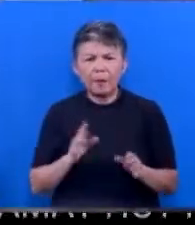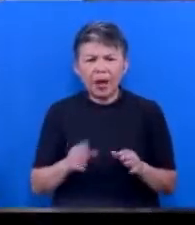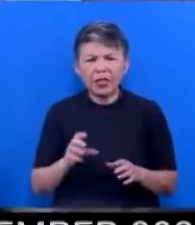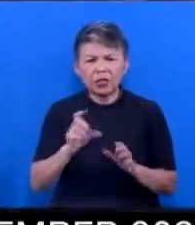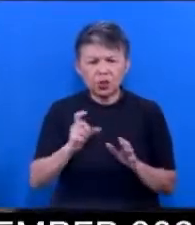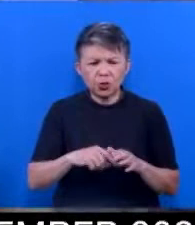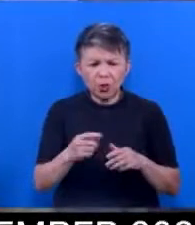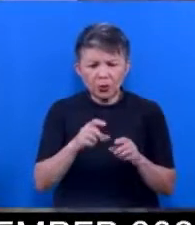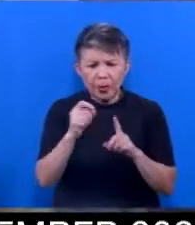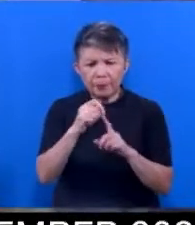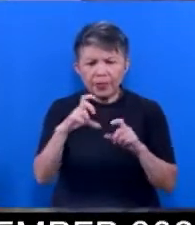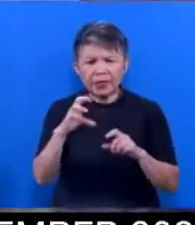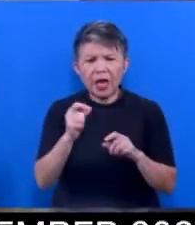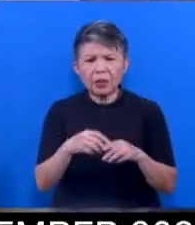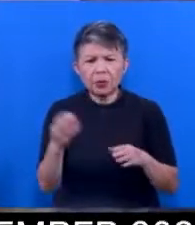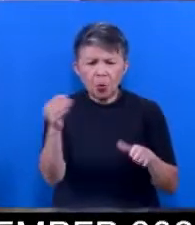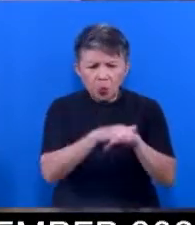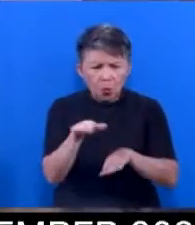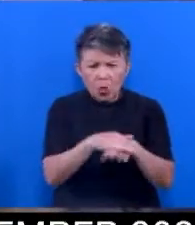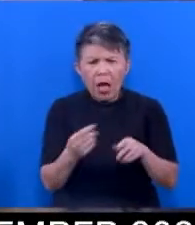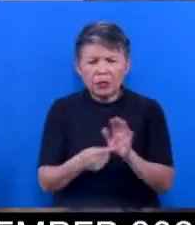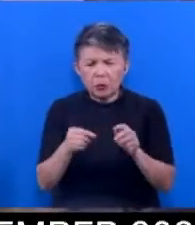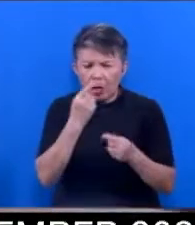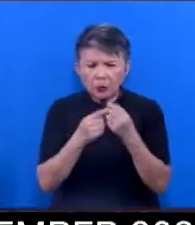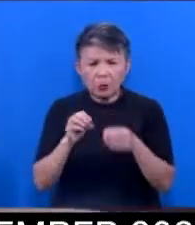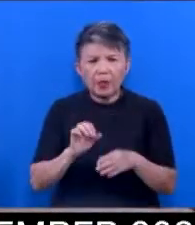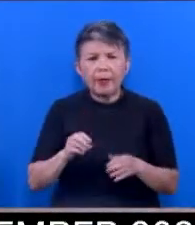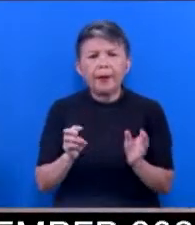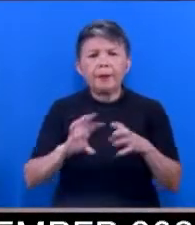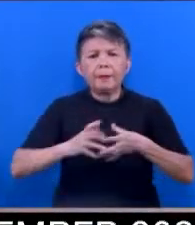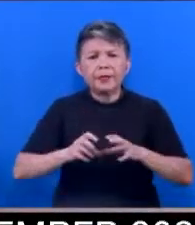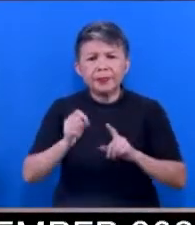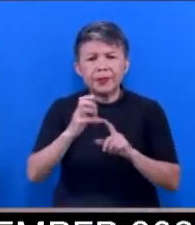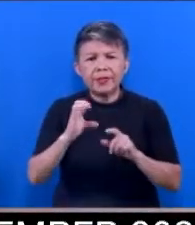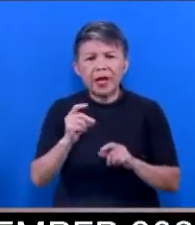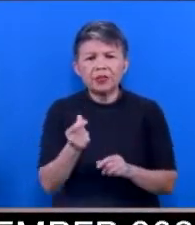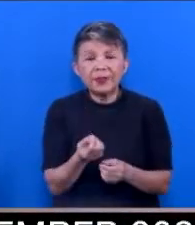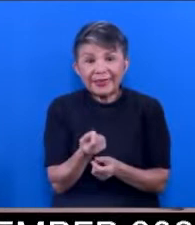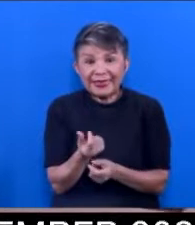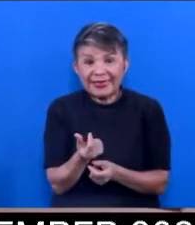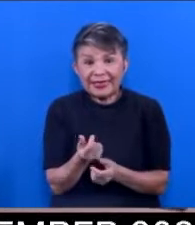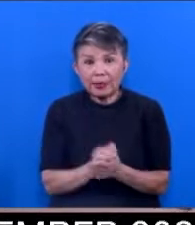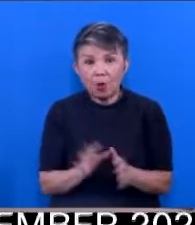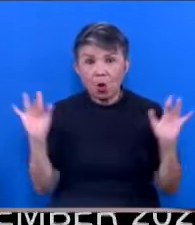datang bersamaan dan menumpuk di laboratorium yang memiliki mesin PCR.